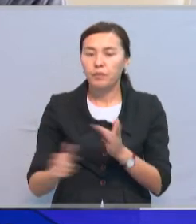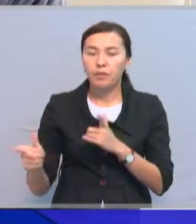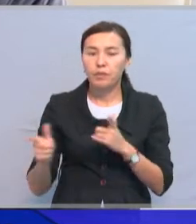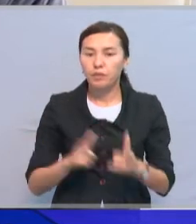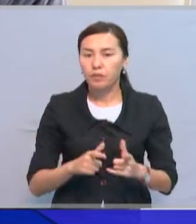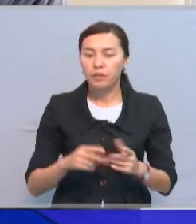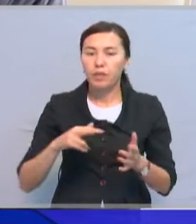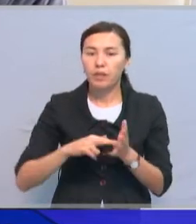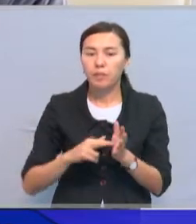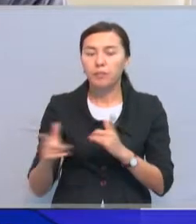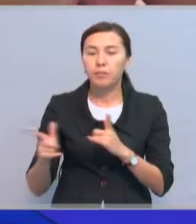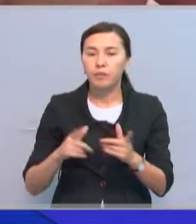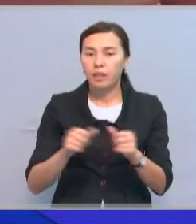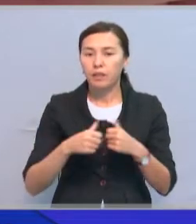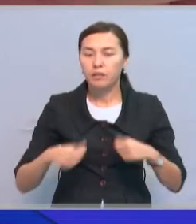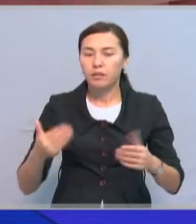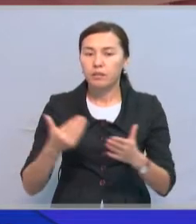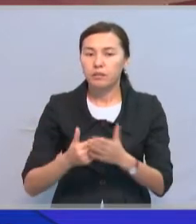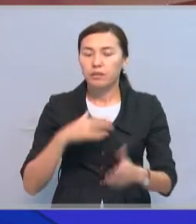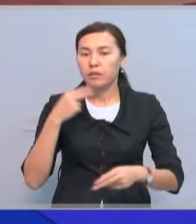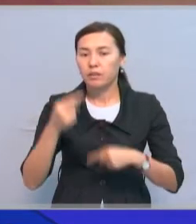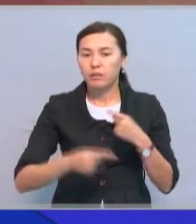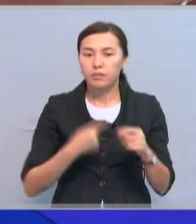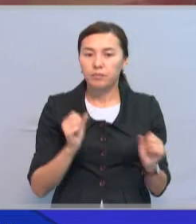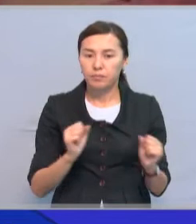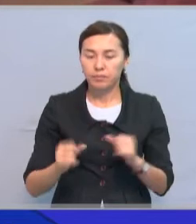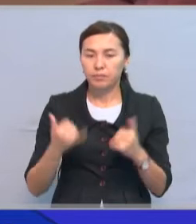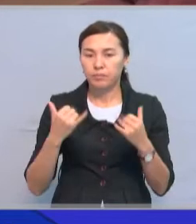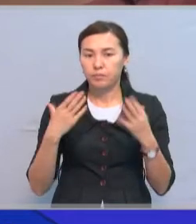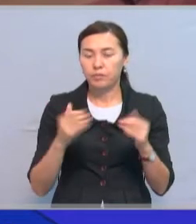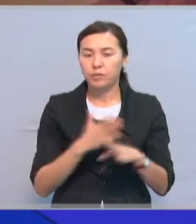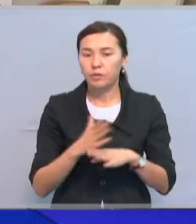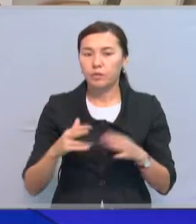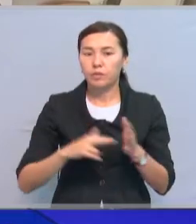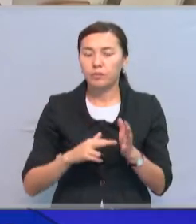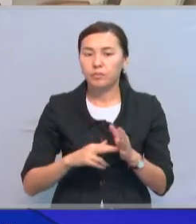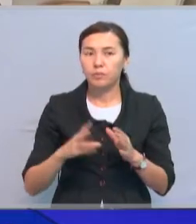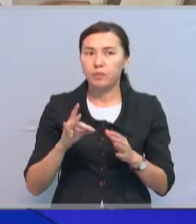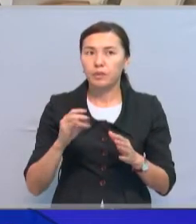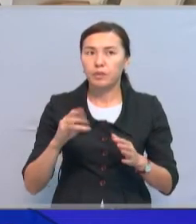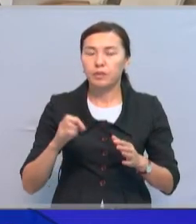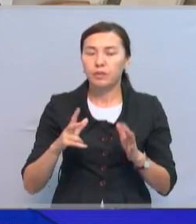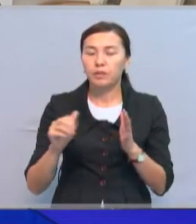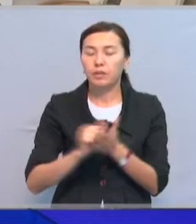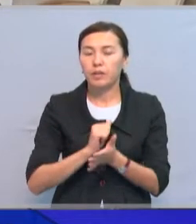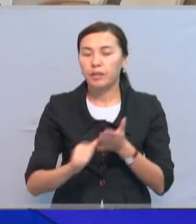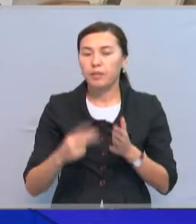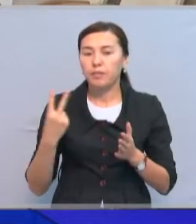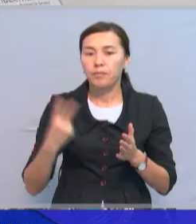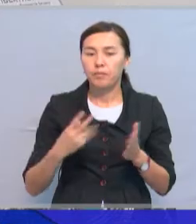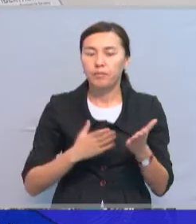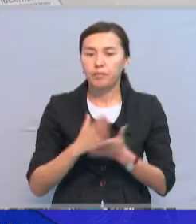дайындайды. Жобаларын әзірлеп, комиссия мүшелерінің алдында қорғайды. Қазіргі таңда филиалда жобалық менеджмент бойынша сертификатталған